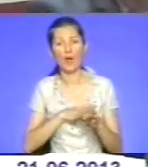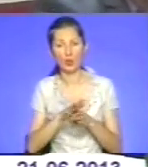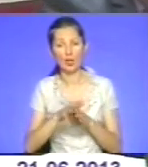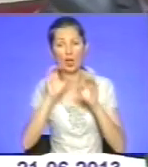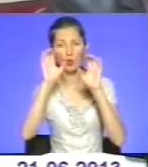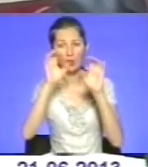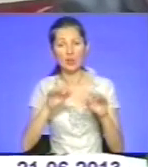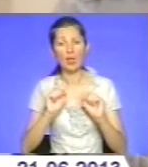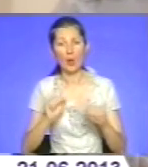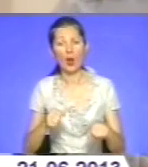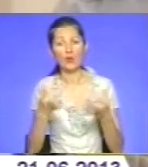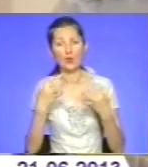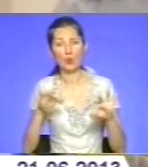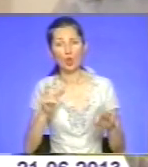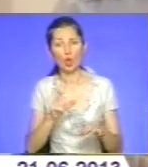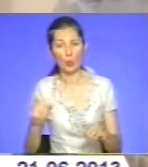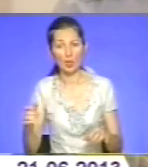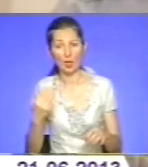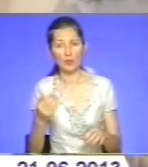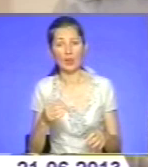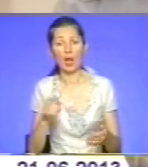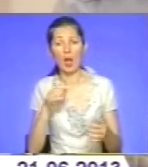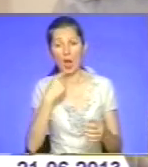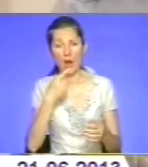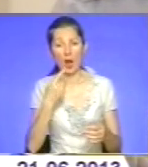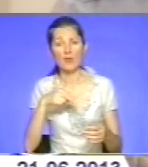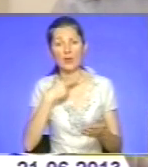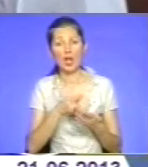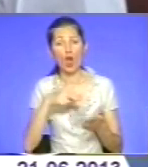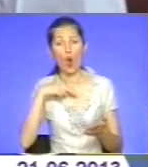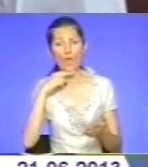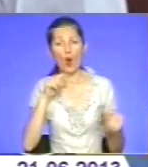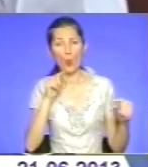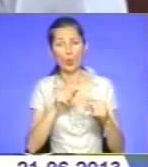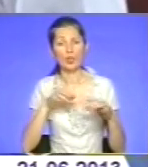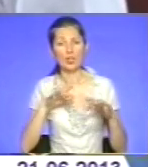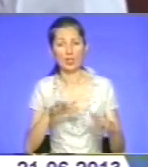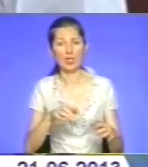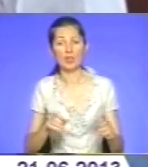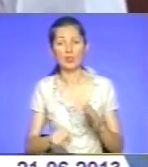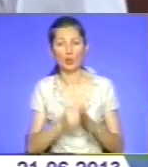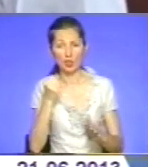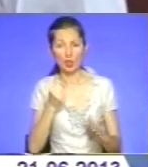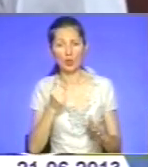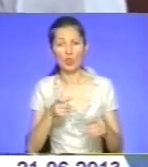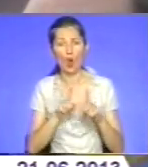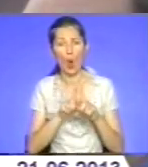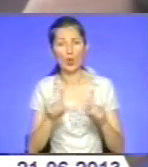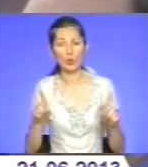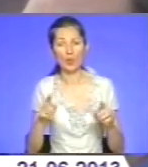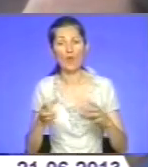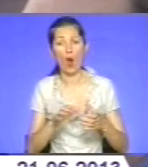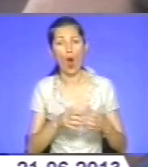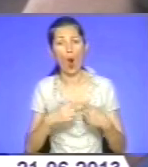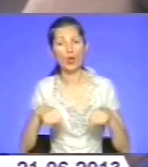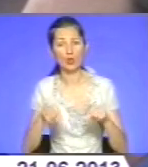при його реалізації. Зосередили увагу на питаннях протидії злочинності, особливо в її організованих формах та корупції в нашій області.